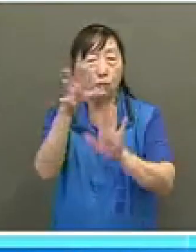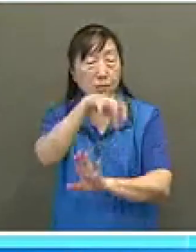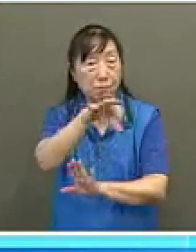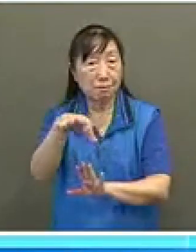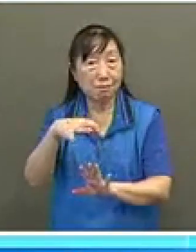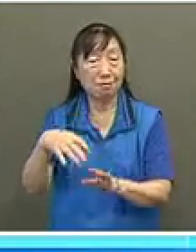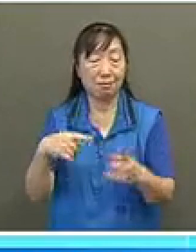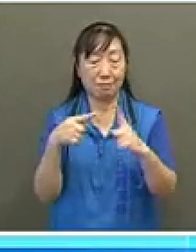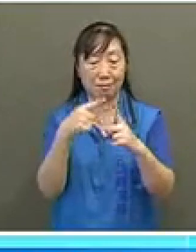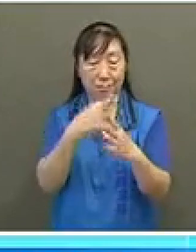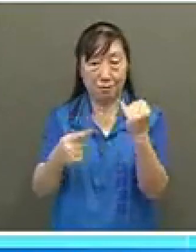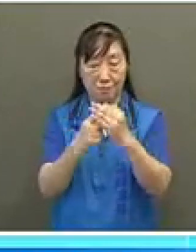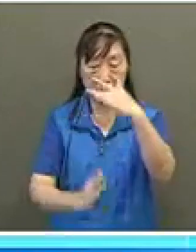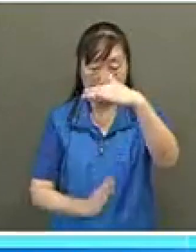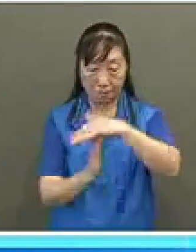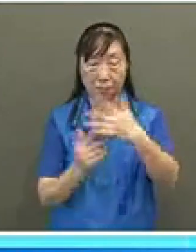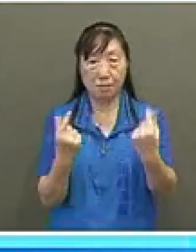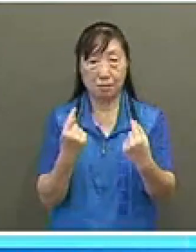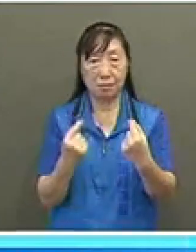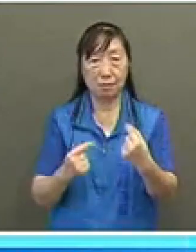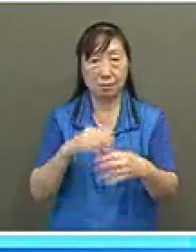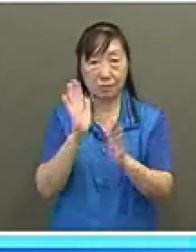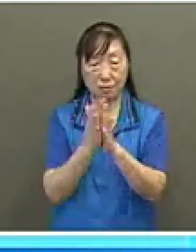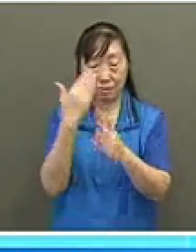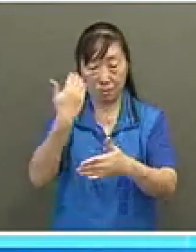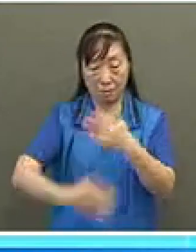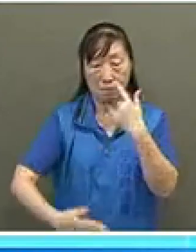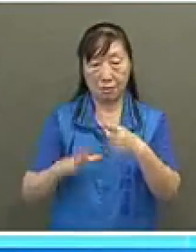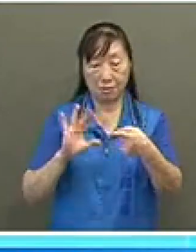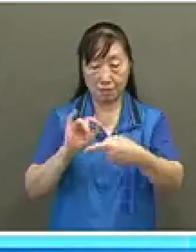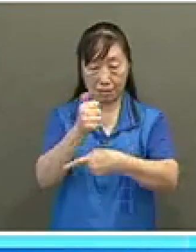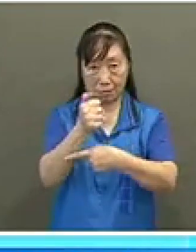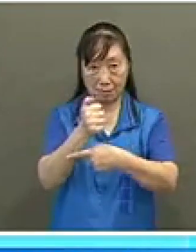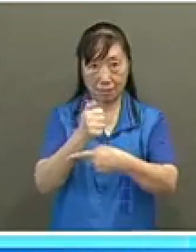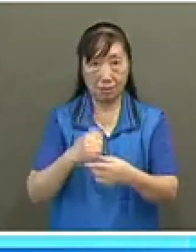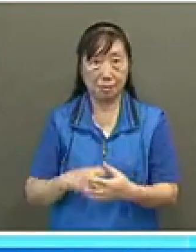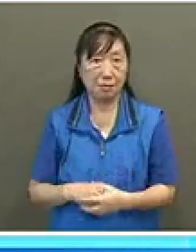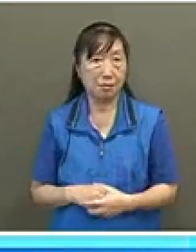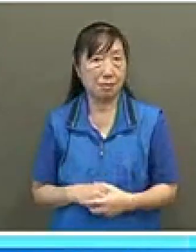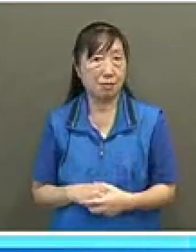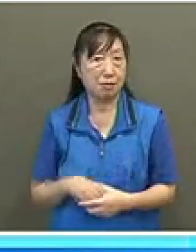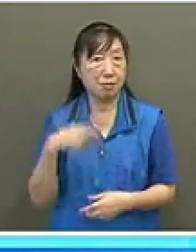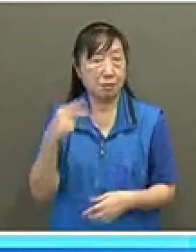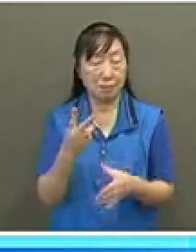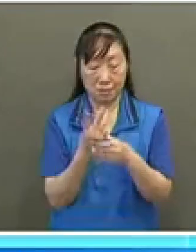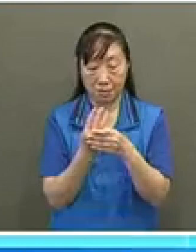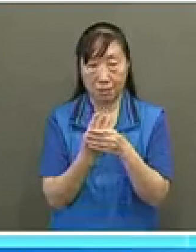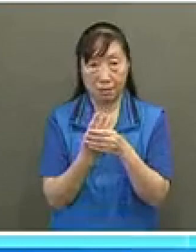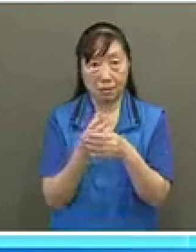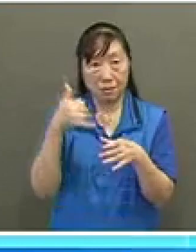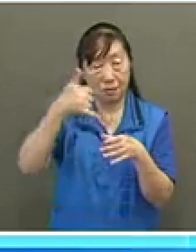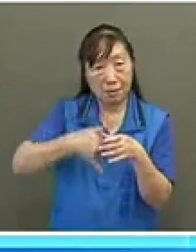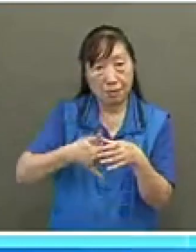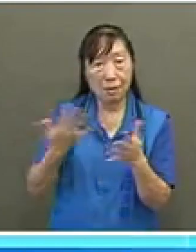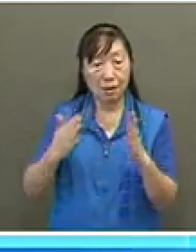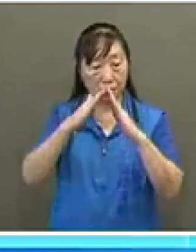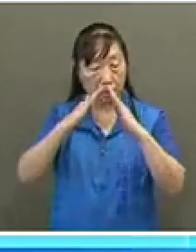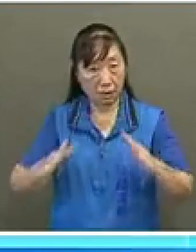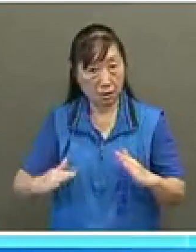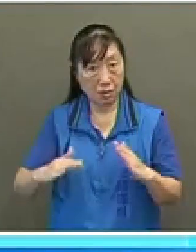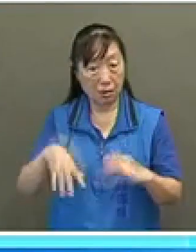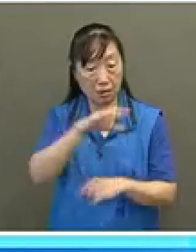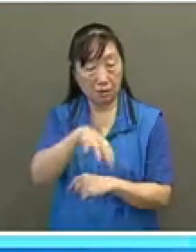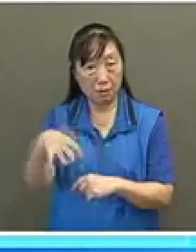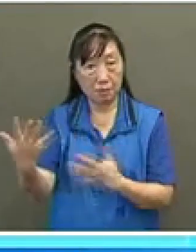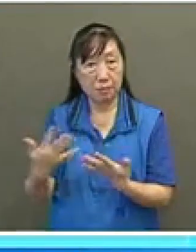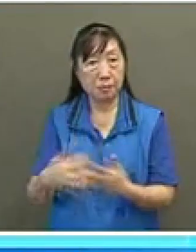管制持续降载50%，同时温泉、大众池、露营场所、旅